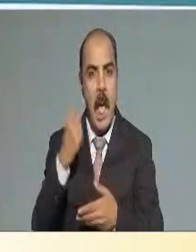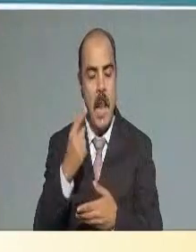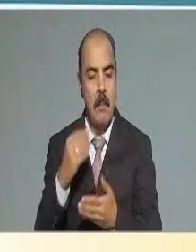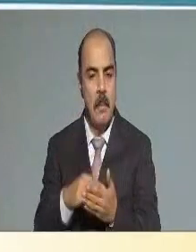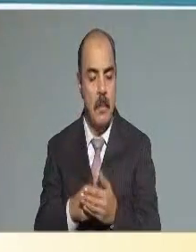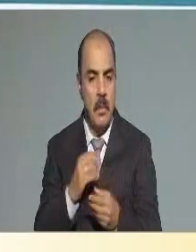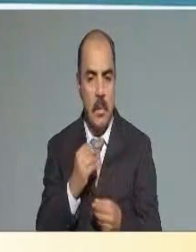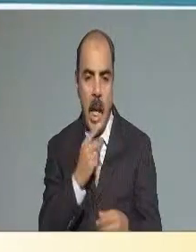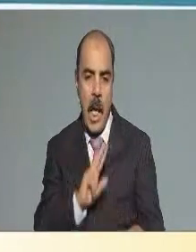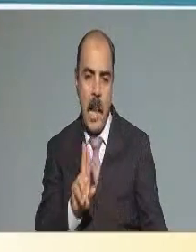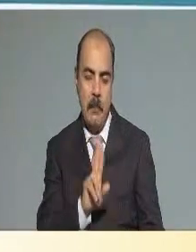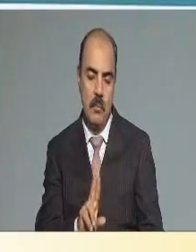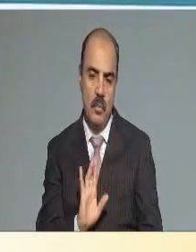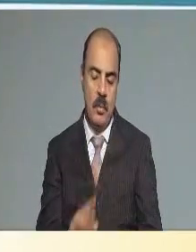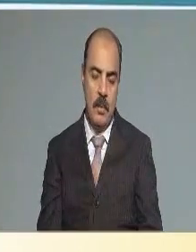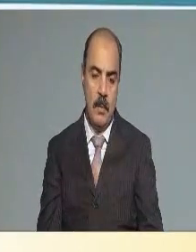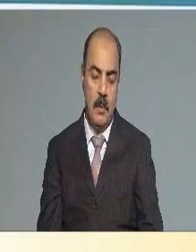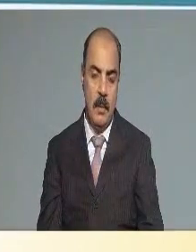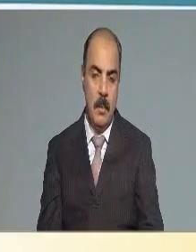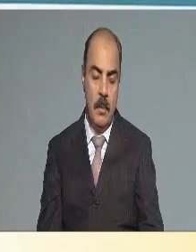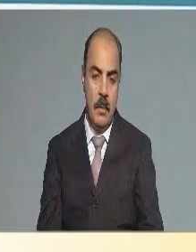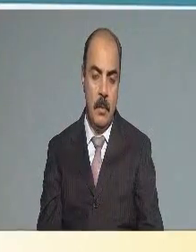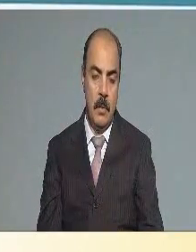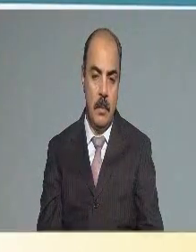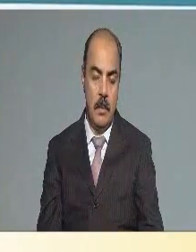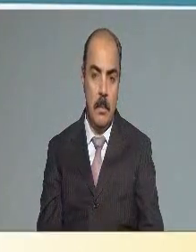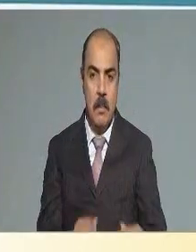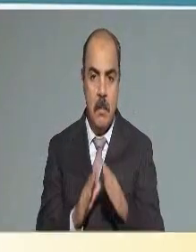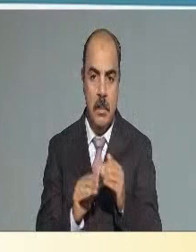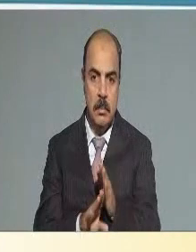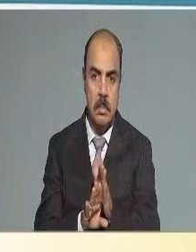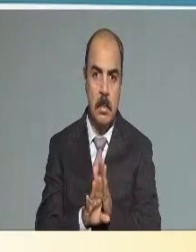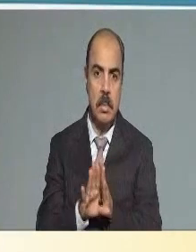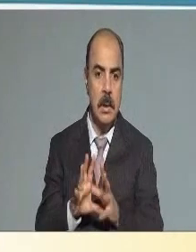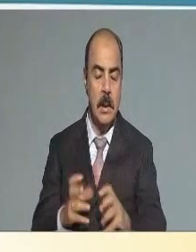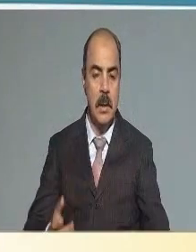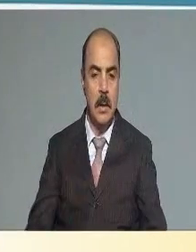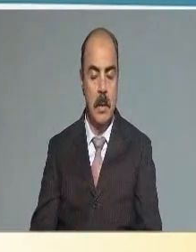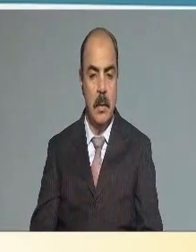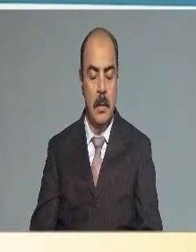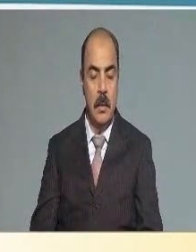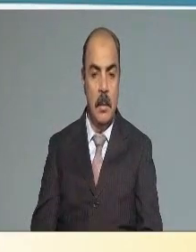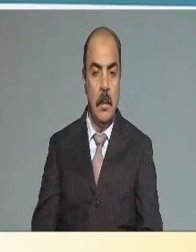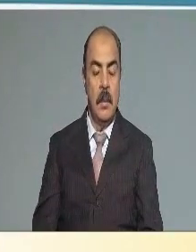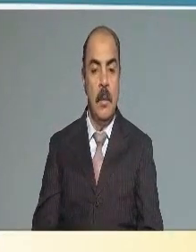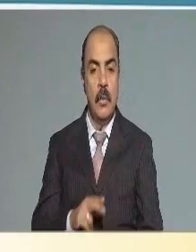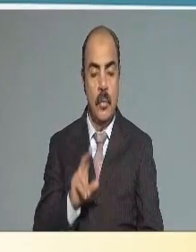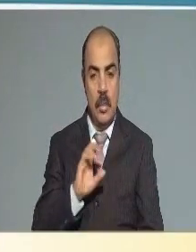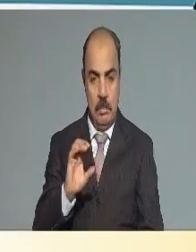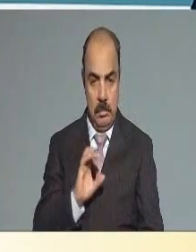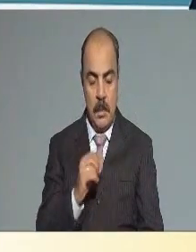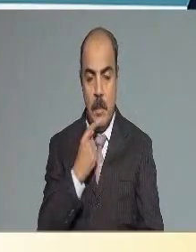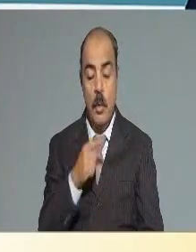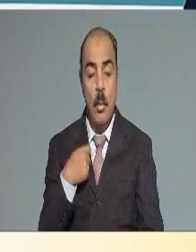بكلم مع حضرتك، لازم أسألك على هذا، إلى أين وصلنا في مسألة الاستثمار؟ احنا طبعا الجزء اللي منوط به وزارة